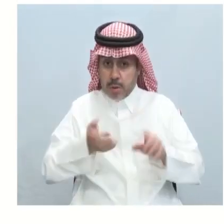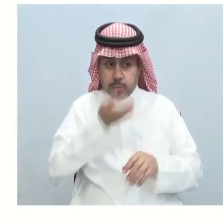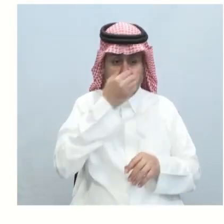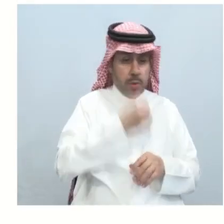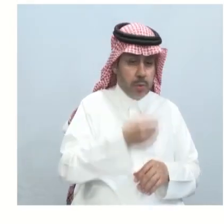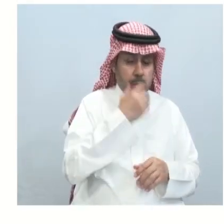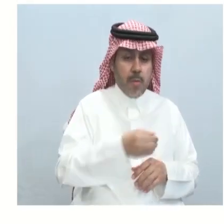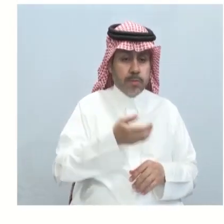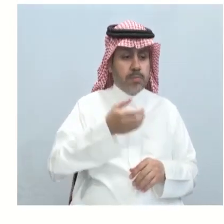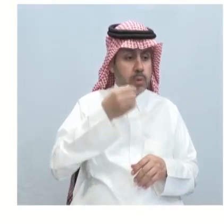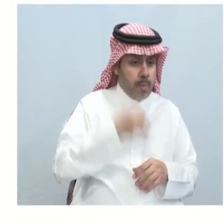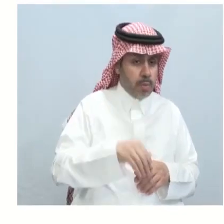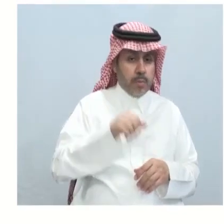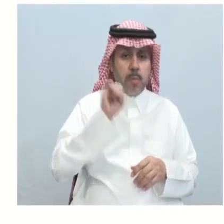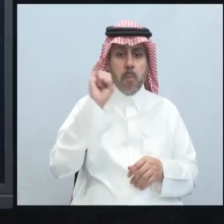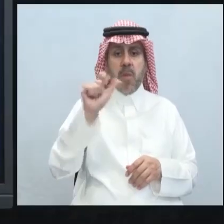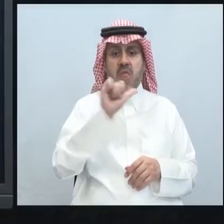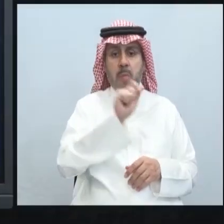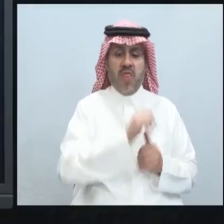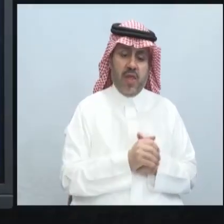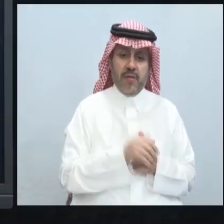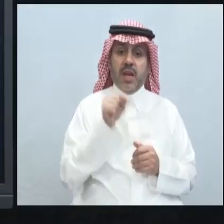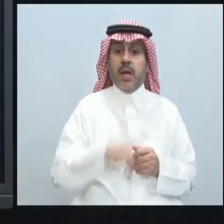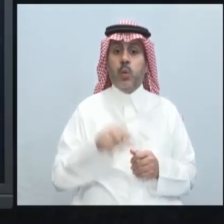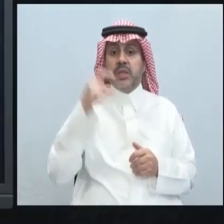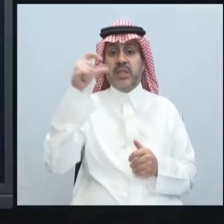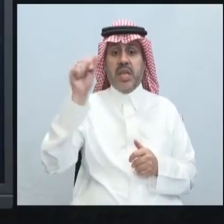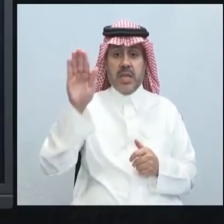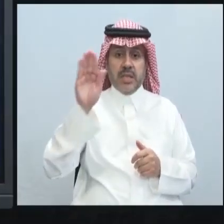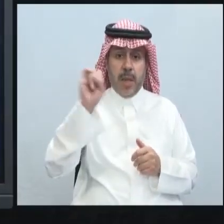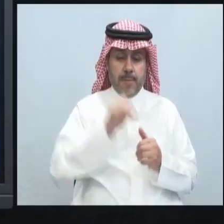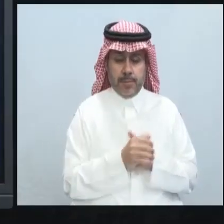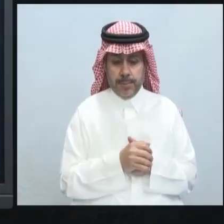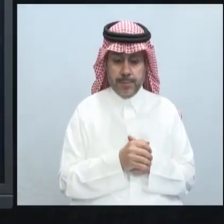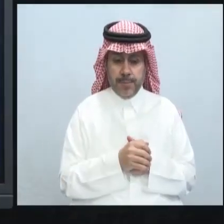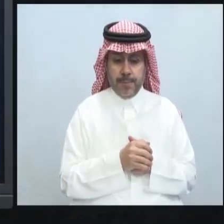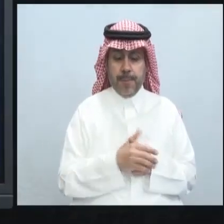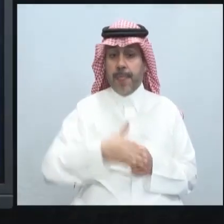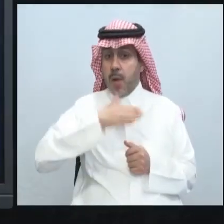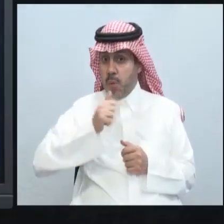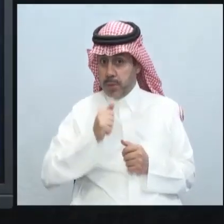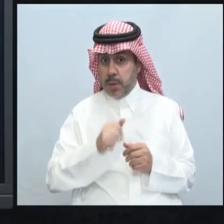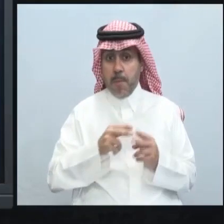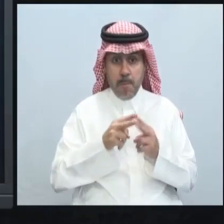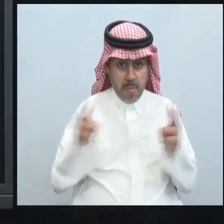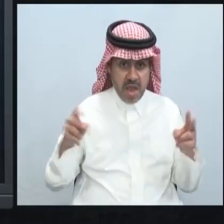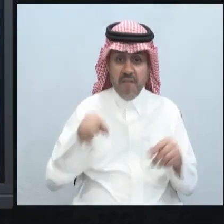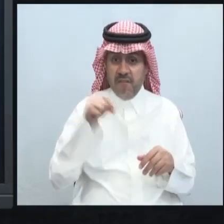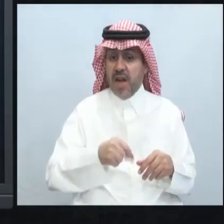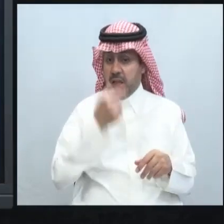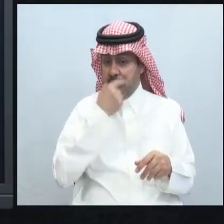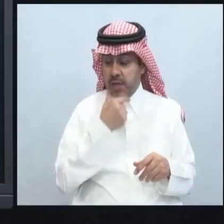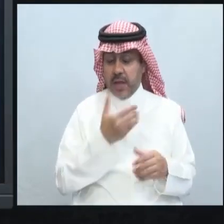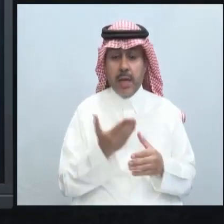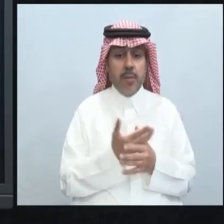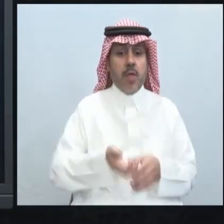دسما فاذا يا ابنائي النبي صلى الله عليه وسلم بين في هذا الحديث لماذا